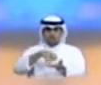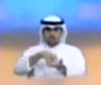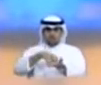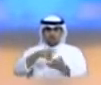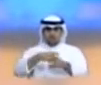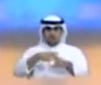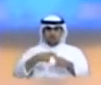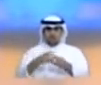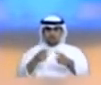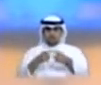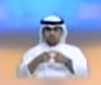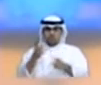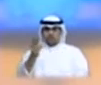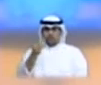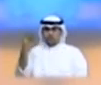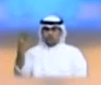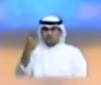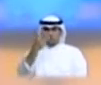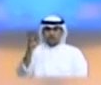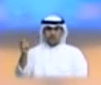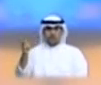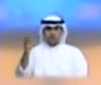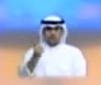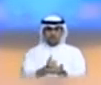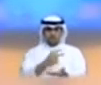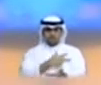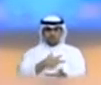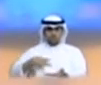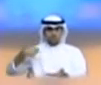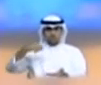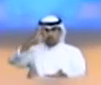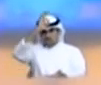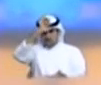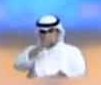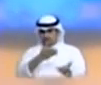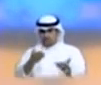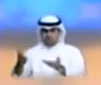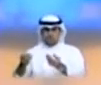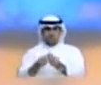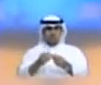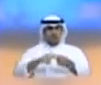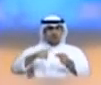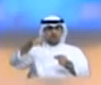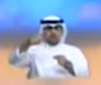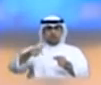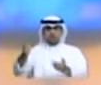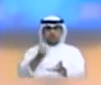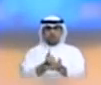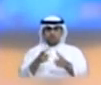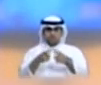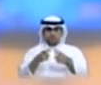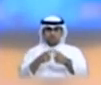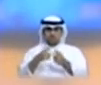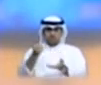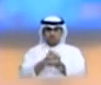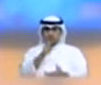الاجتماع 34 لأصحاب السمو والمعالي وزراء الداخلية دول مجلس التعاون لدول الخليج العربية والتي استضافتها